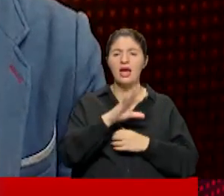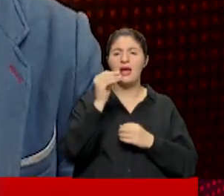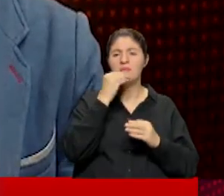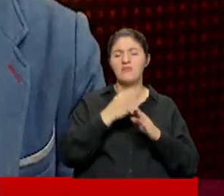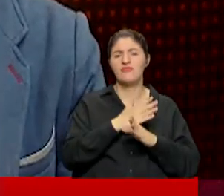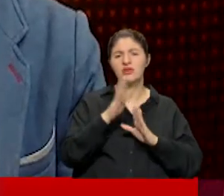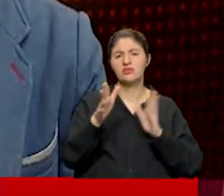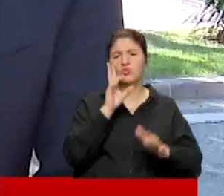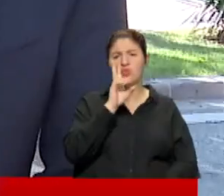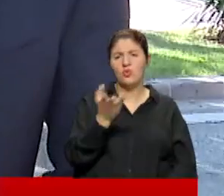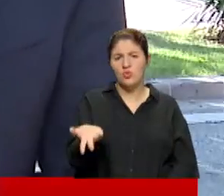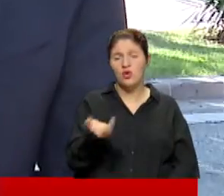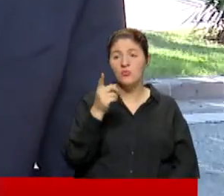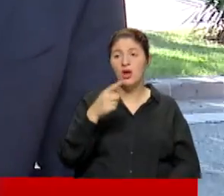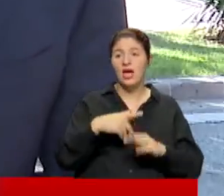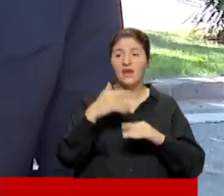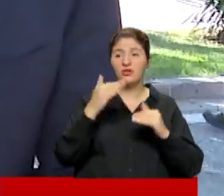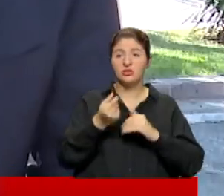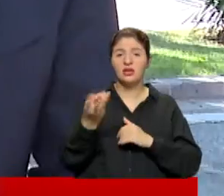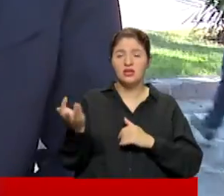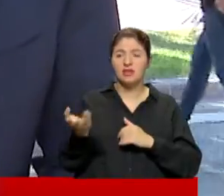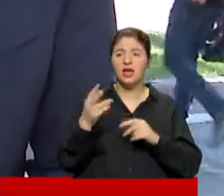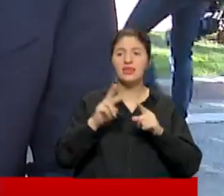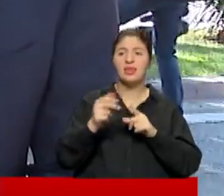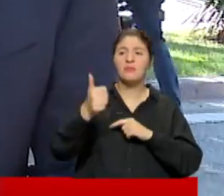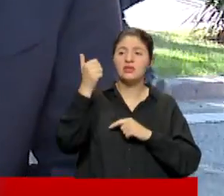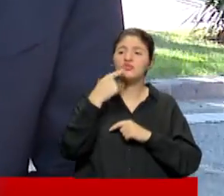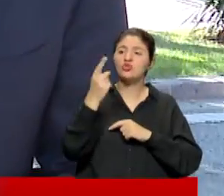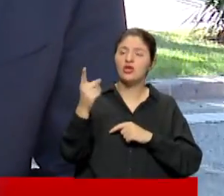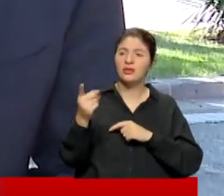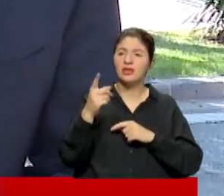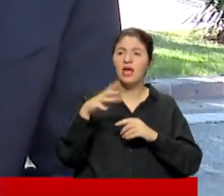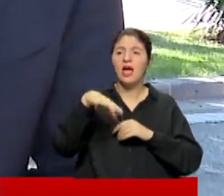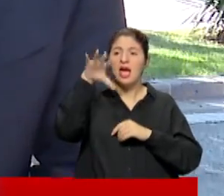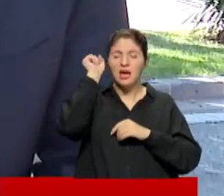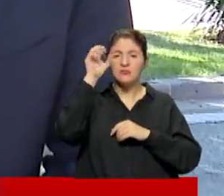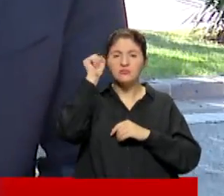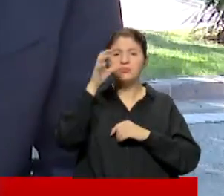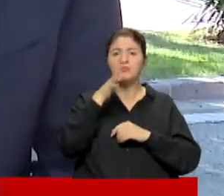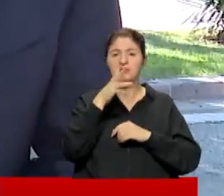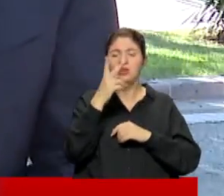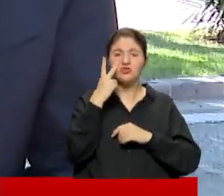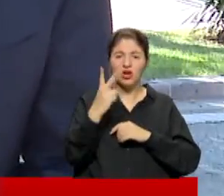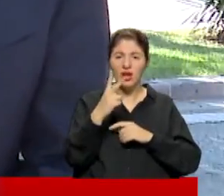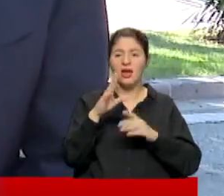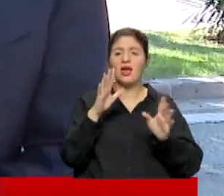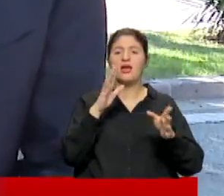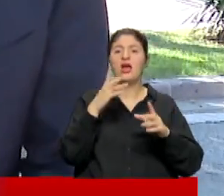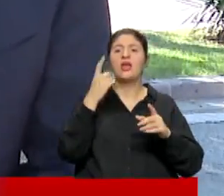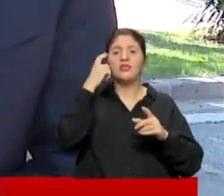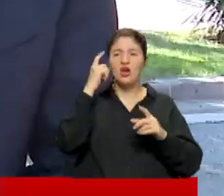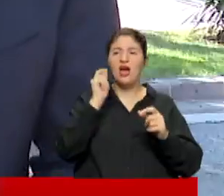markete gittiğinde görüyor bu enflasyon rakamları da nebatinin söylediği epistemolojik heterodoks nöroekonomi